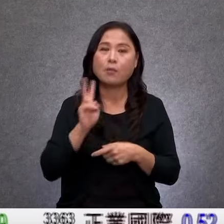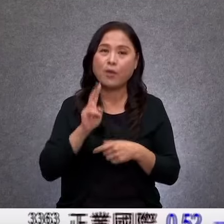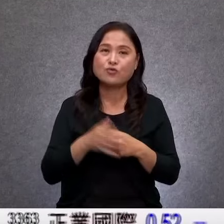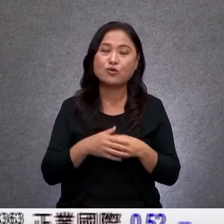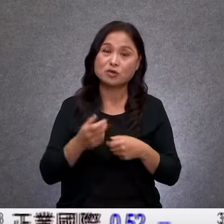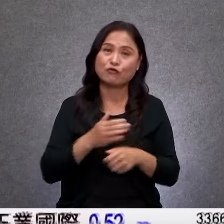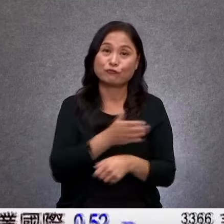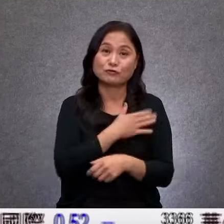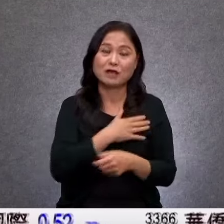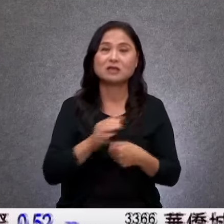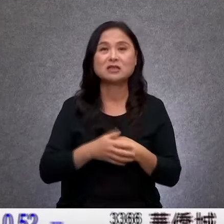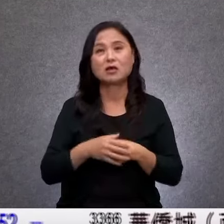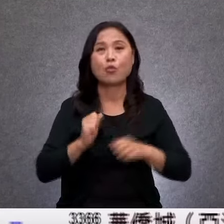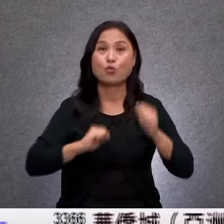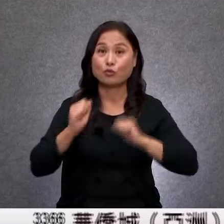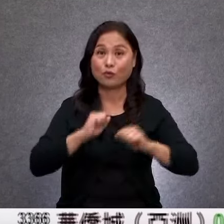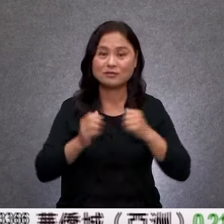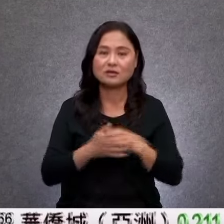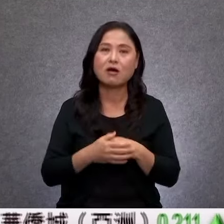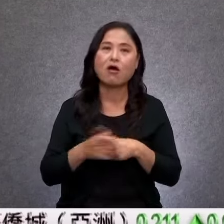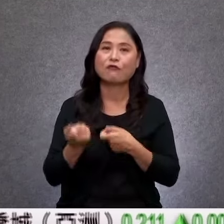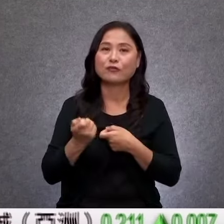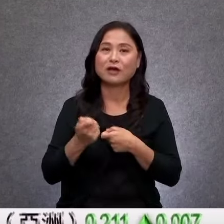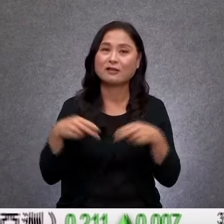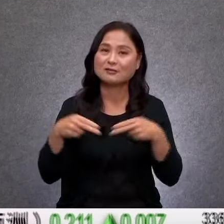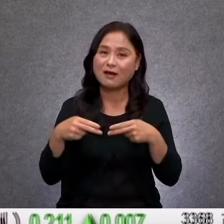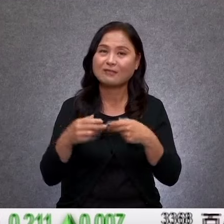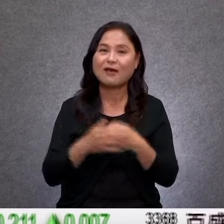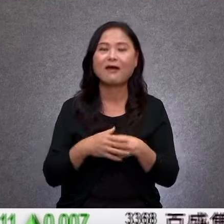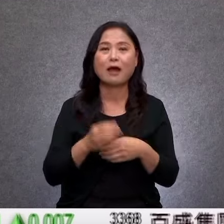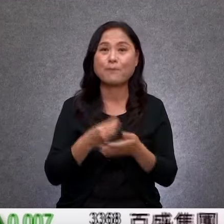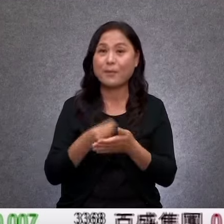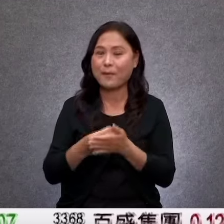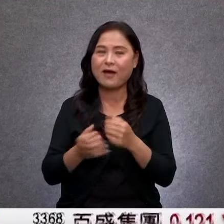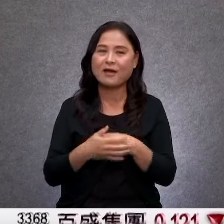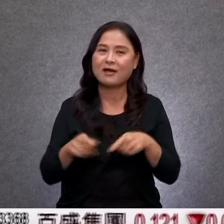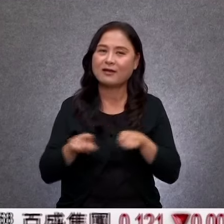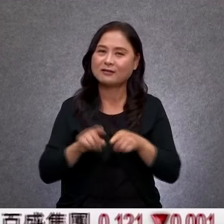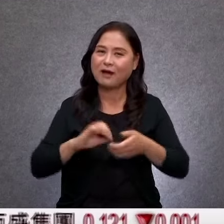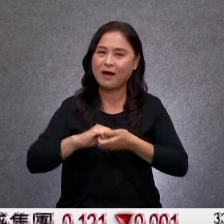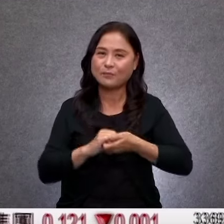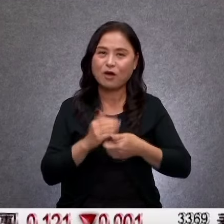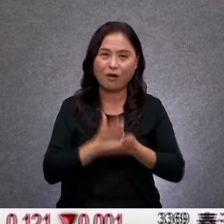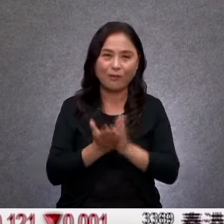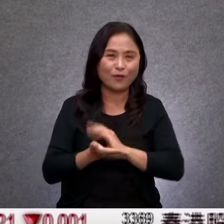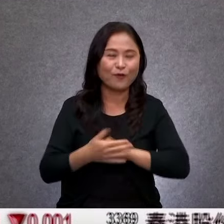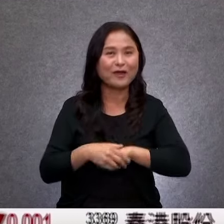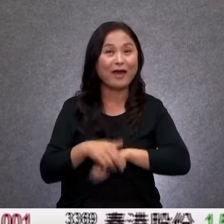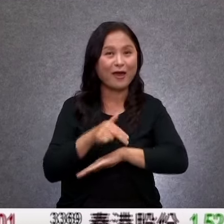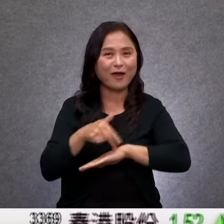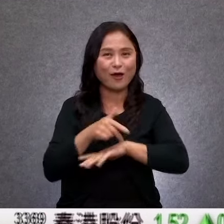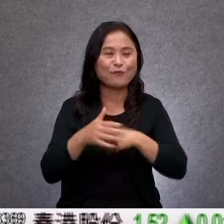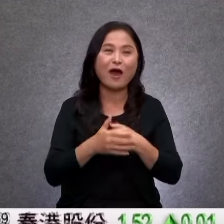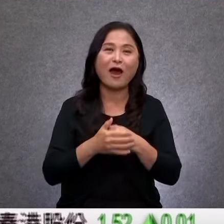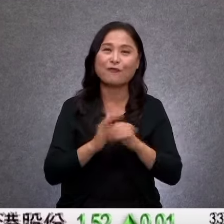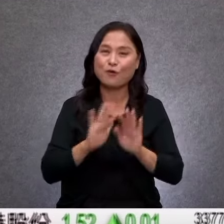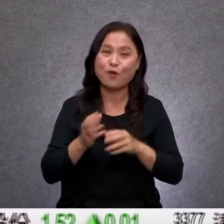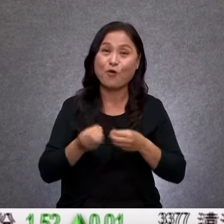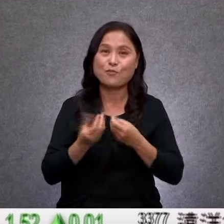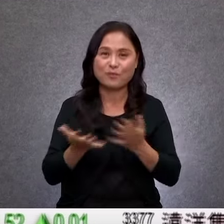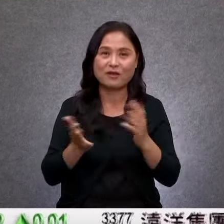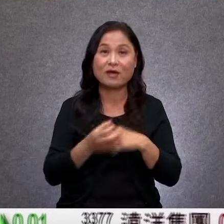那輪要做這些項目的時候，附近的餐廳的零售大家一起合作推出一些不同的